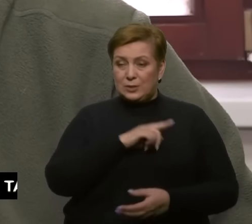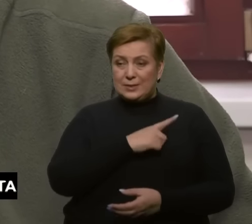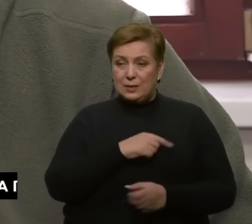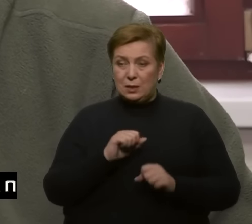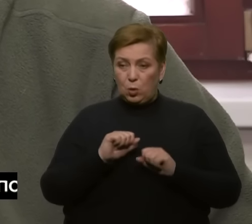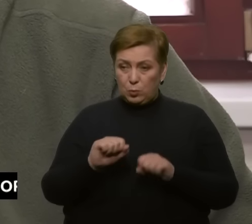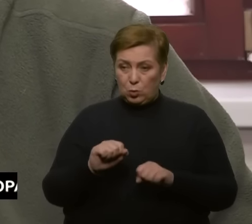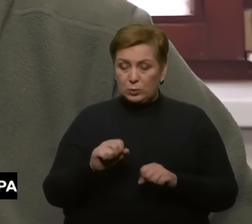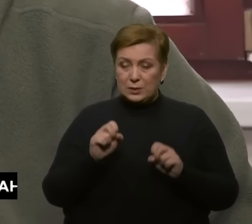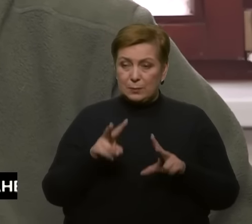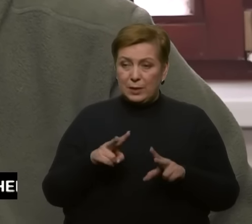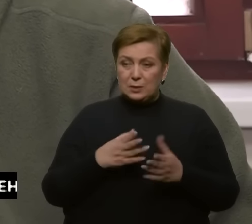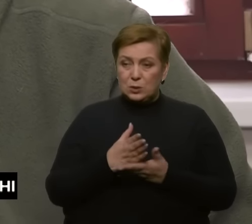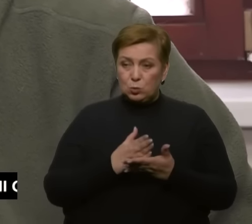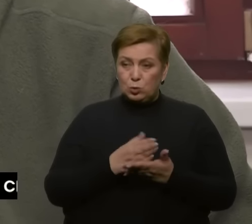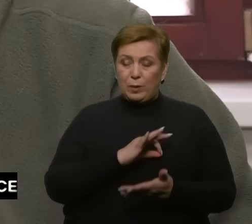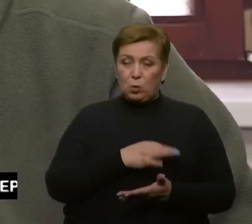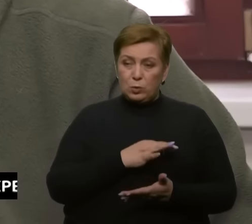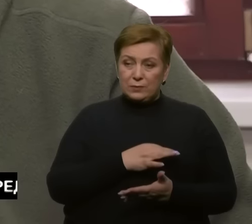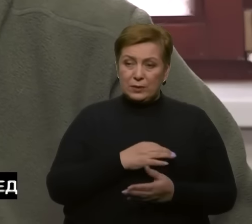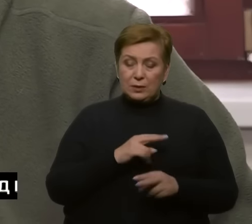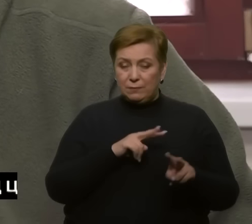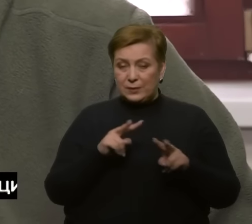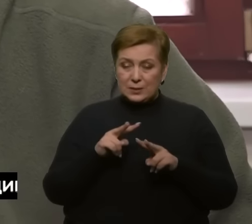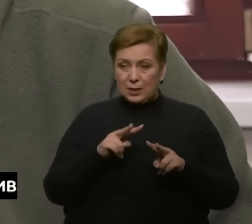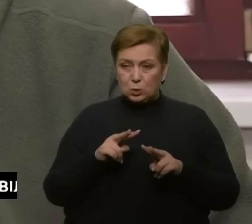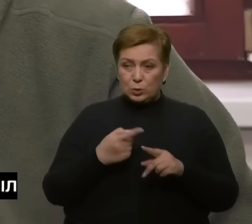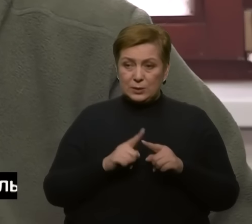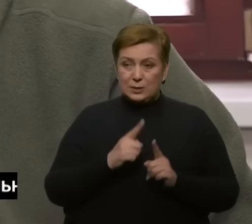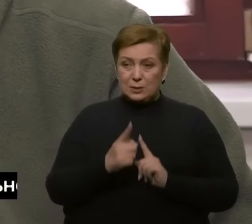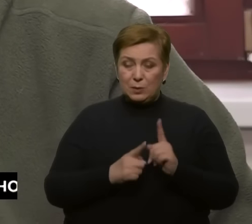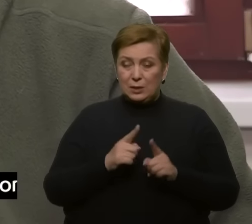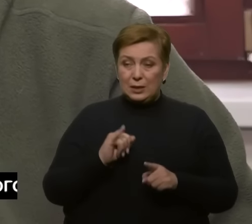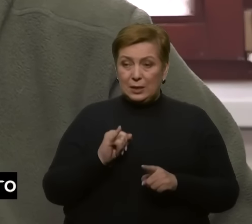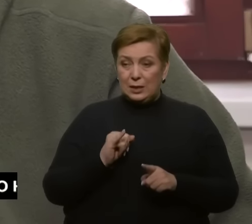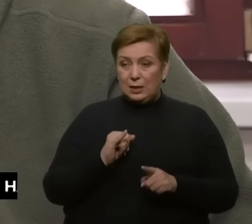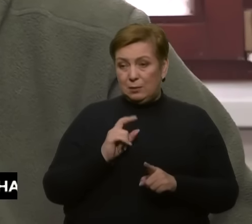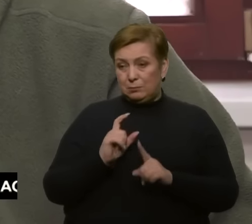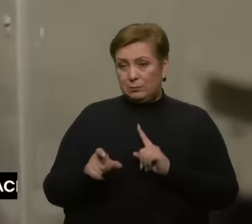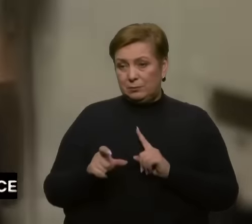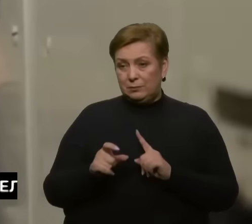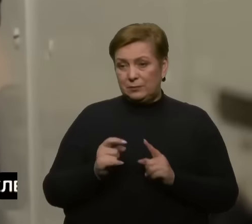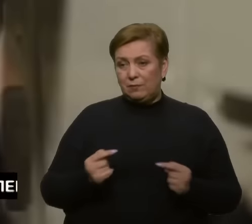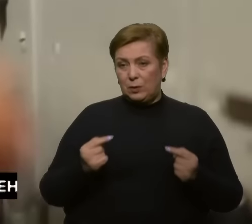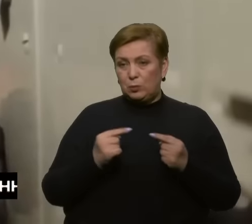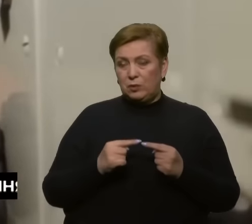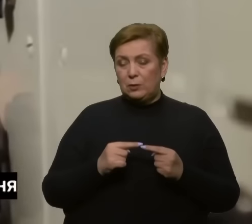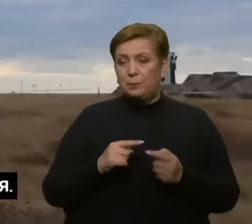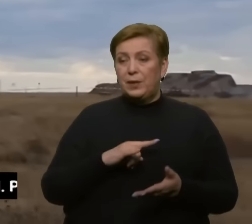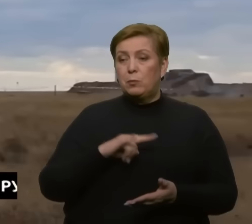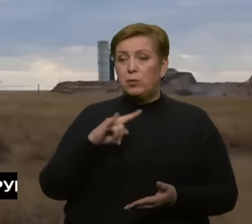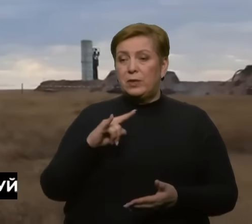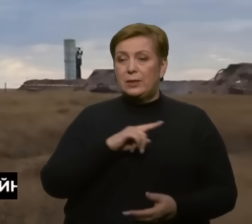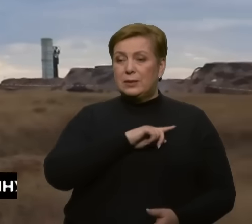безпеки і оборони, спецслужби, розвідка працює над тим, щоб відстежувати ці зміни і відповідно на них реагувати. І такий процес відбувається. У повітряних силах